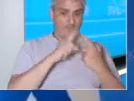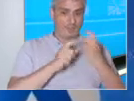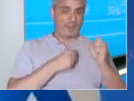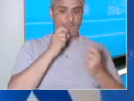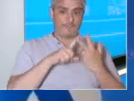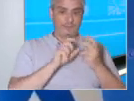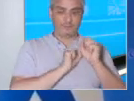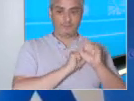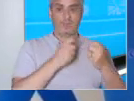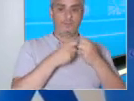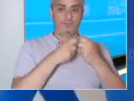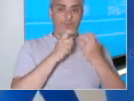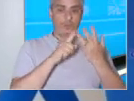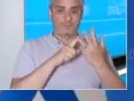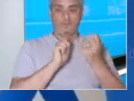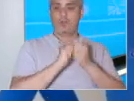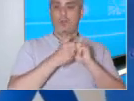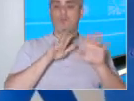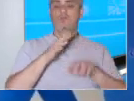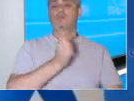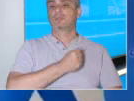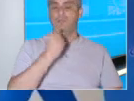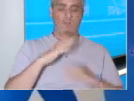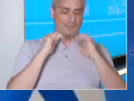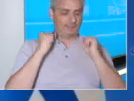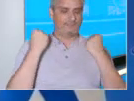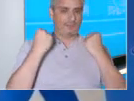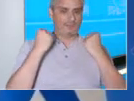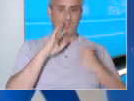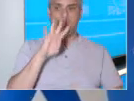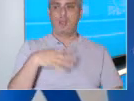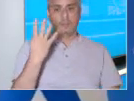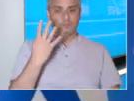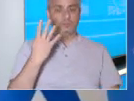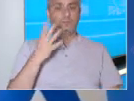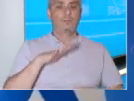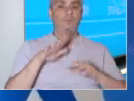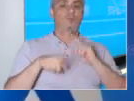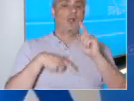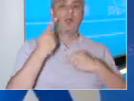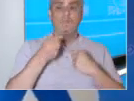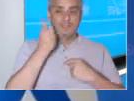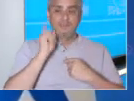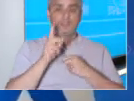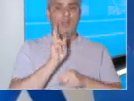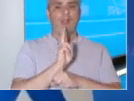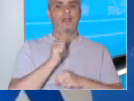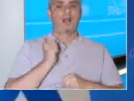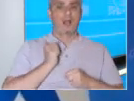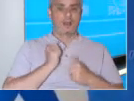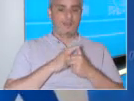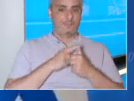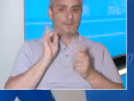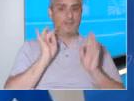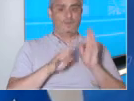מרץ, בתמיכת המשותפת, או ממשלת ימין יציבה וחזקה לארבע שנים. הממשלה הבאה צריכה להגן על חיילי צה"ל